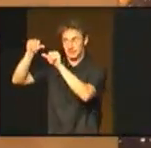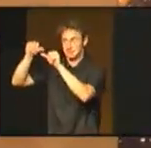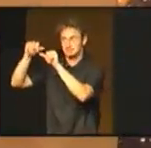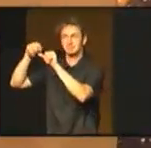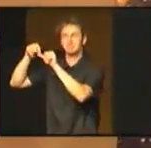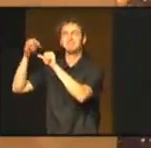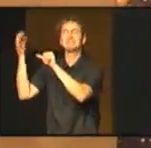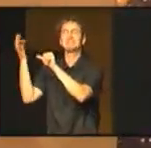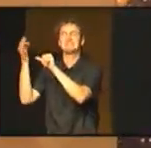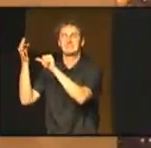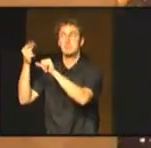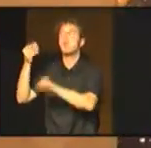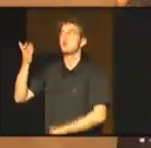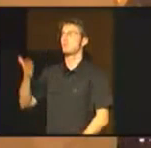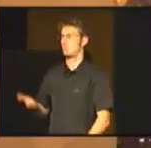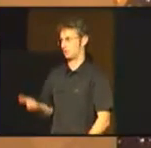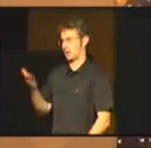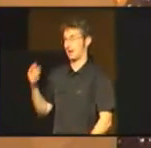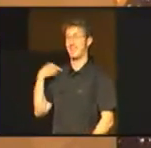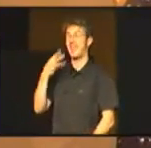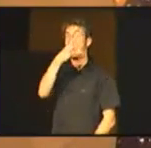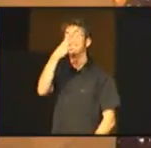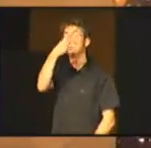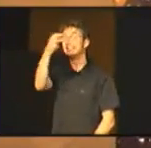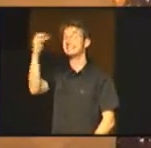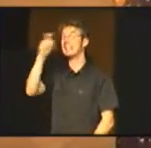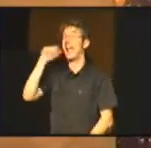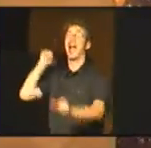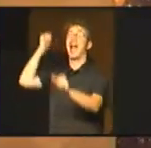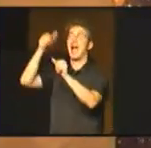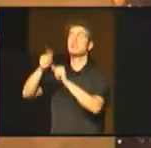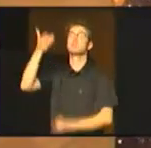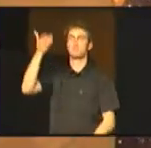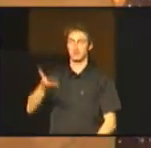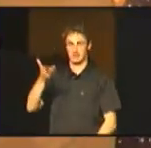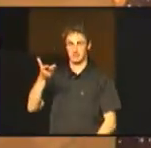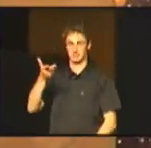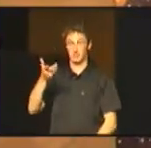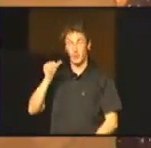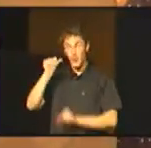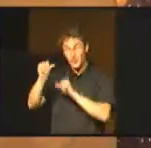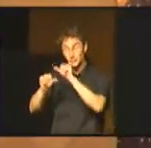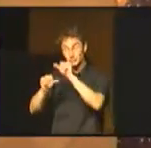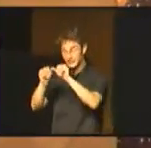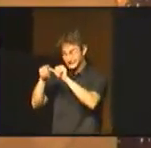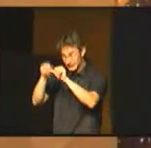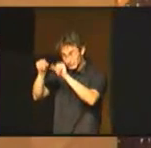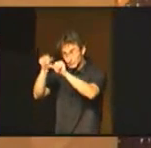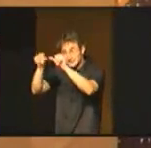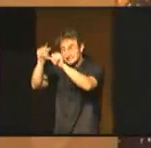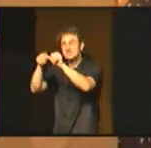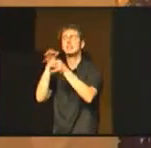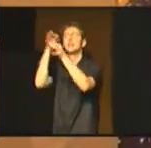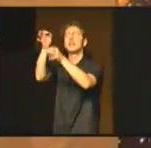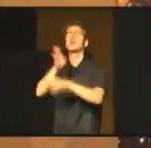un procés probablement el més important dels últims 300 anys, un procés que ens ha de portar, així ho esperem